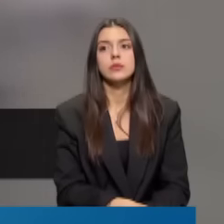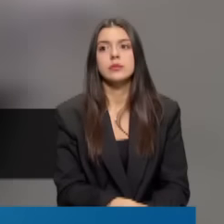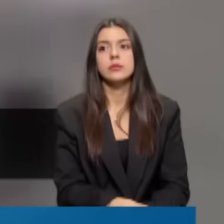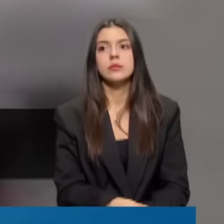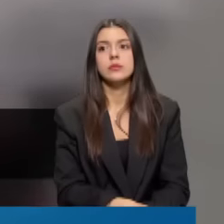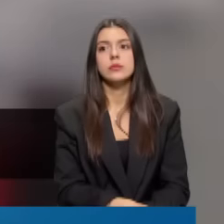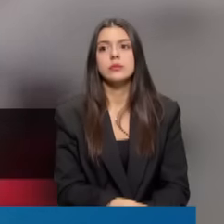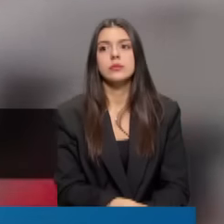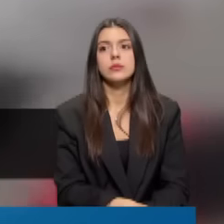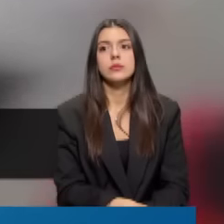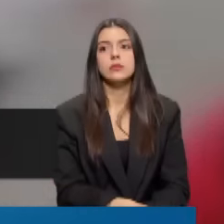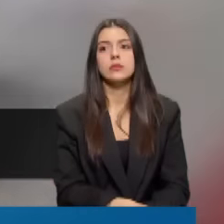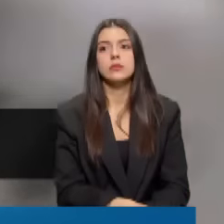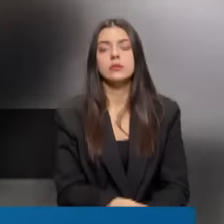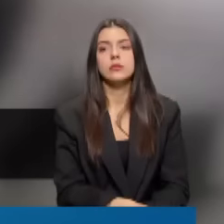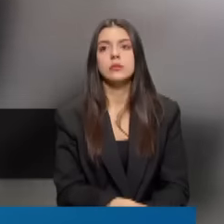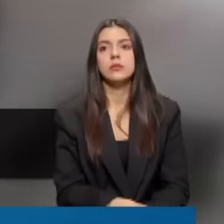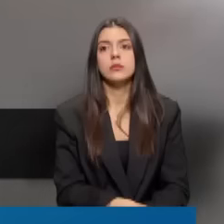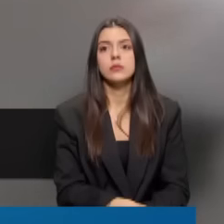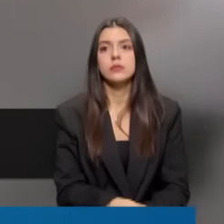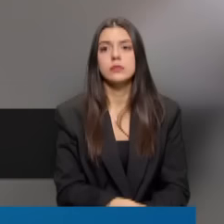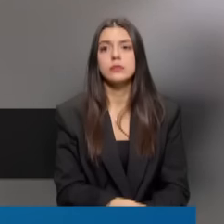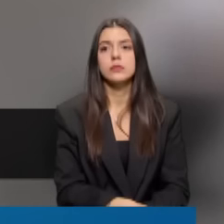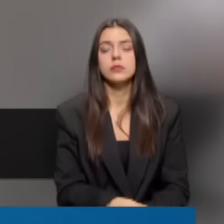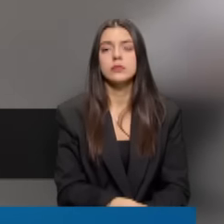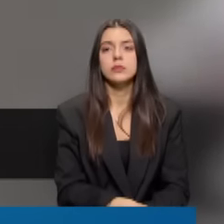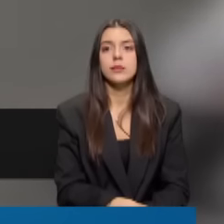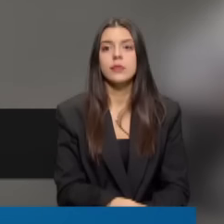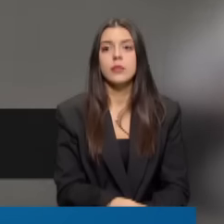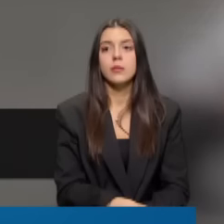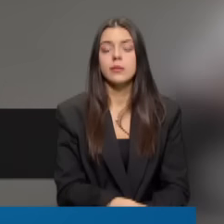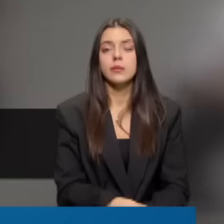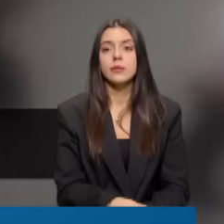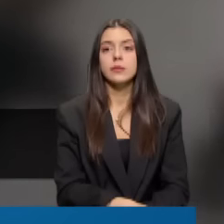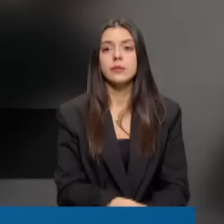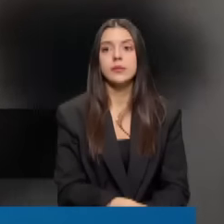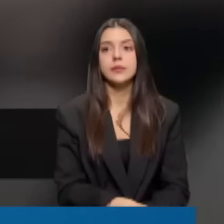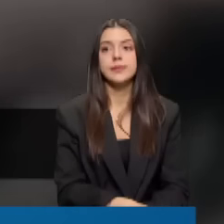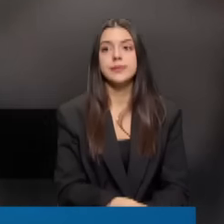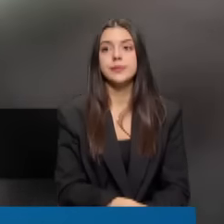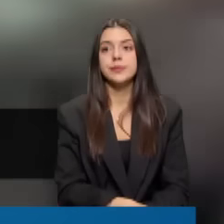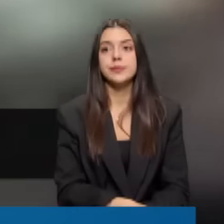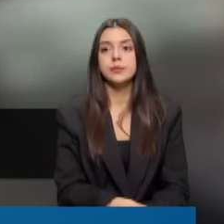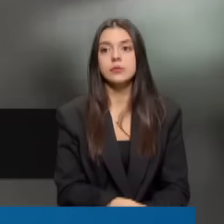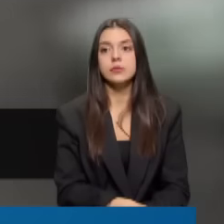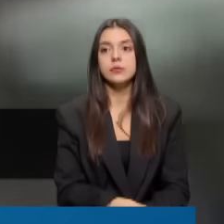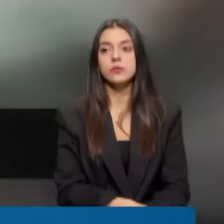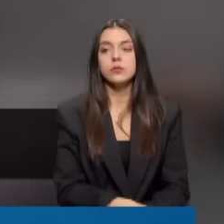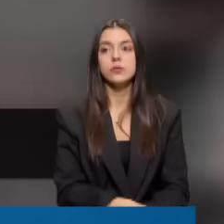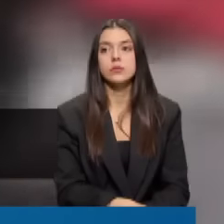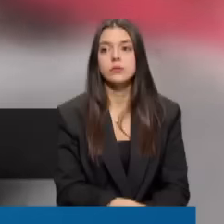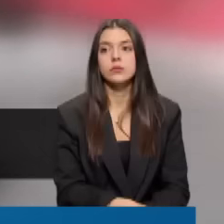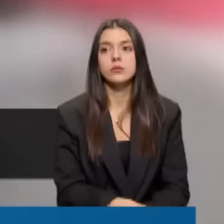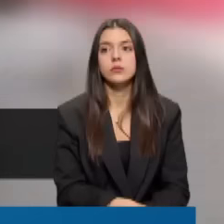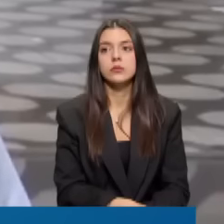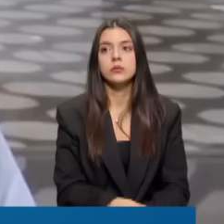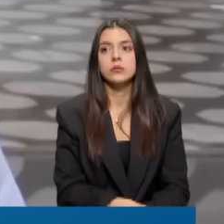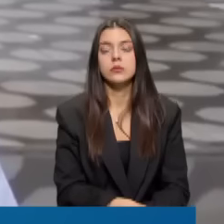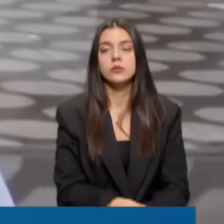et e Allah'ım sen yardım et Allah'ım sen yardım et Metin çabuk çabuk çocuk